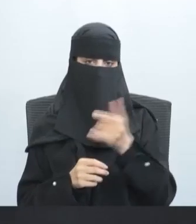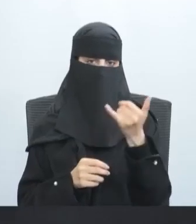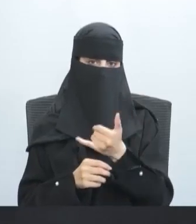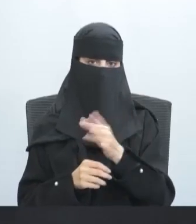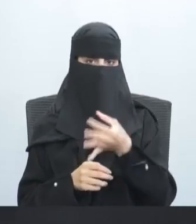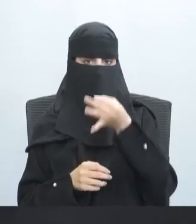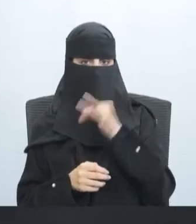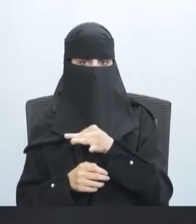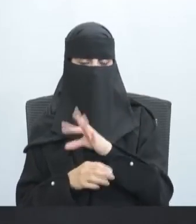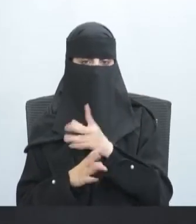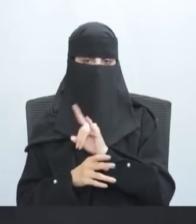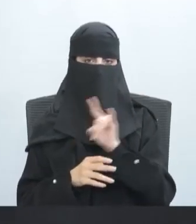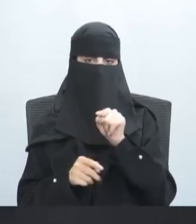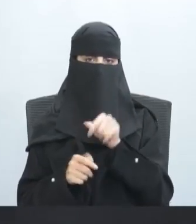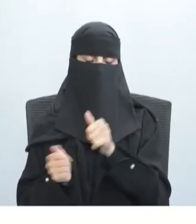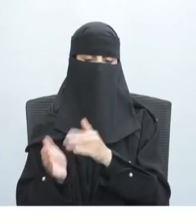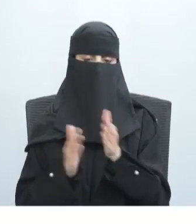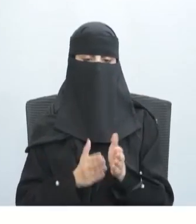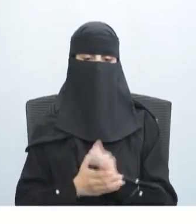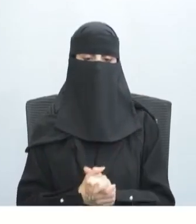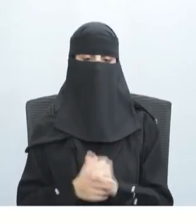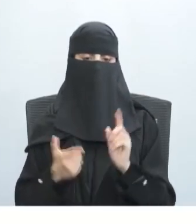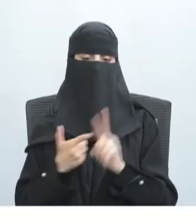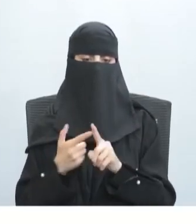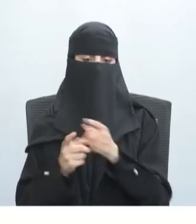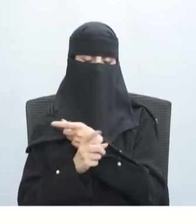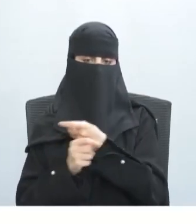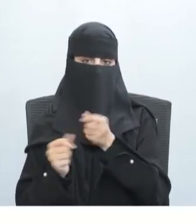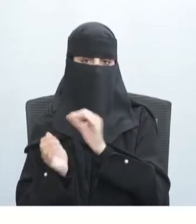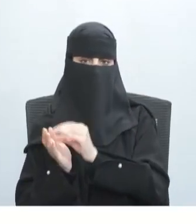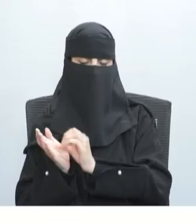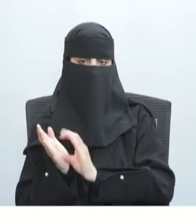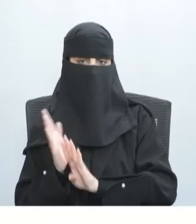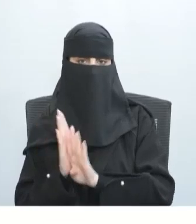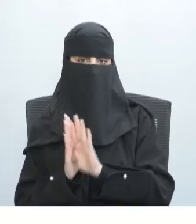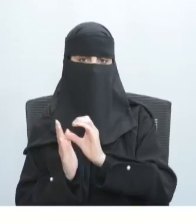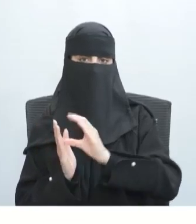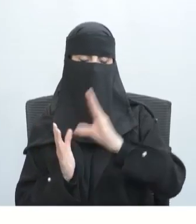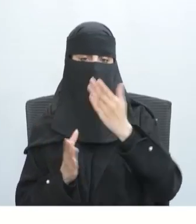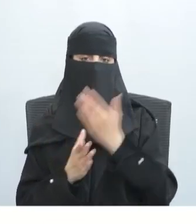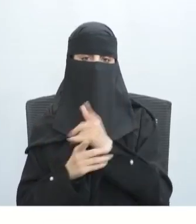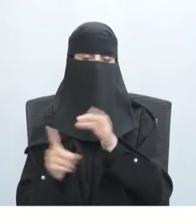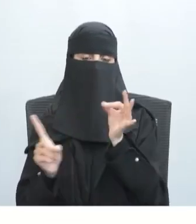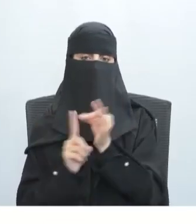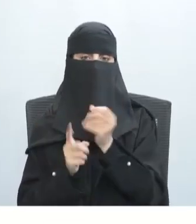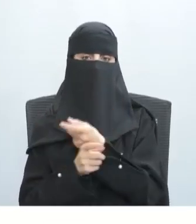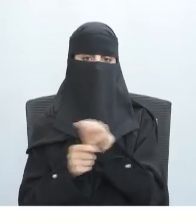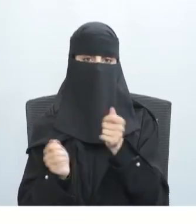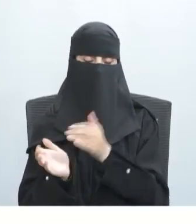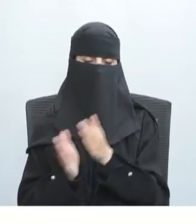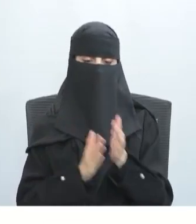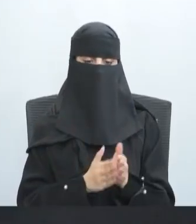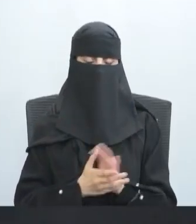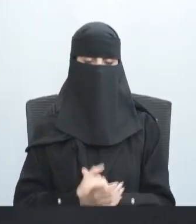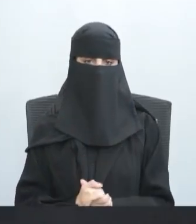مفيد ام لا هل تدخر ام تستثمر وغيره كذلك تنميه المال لكي تعرف كيف تنمي المال كل شخص كما ذكرنا ريال